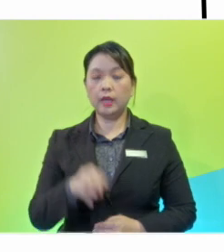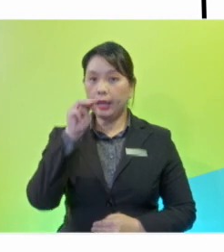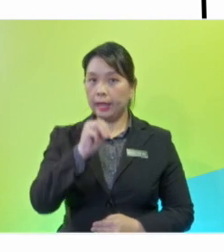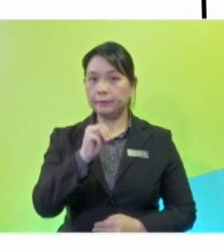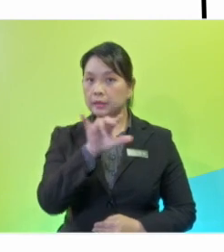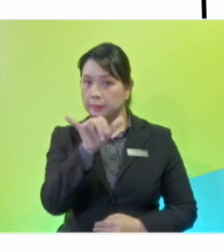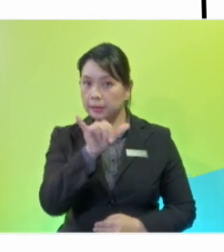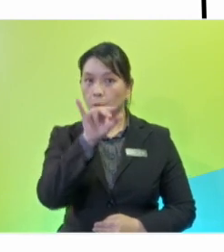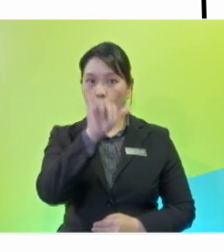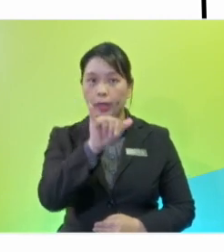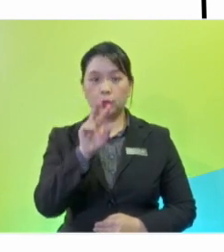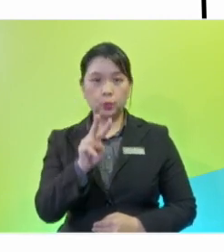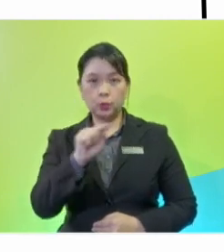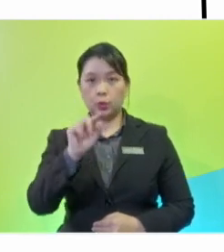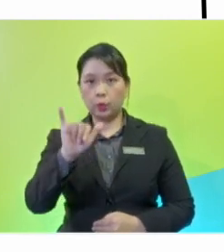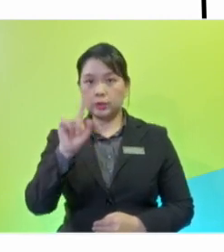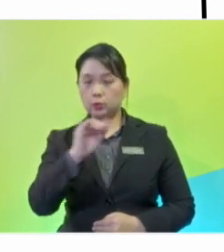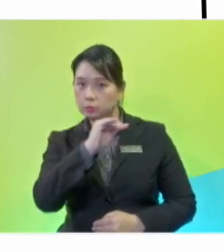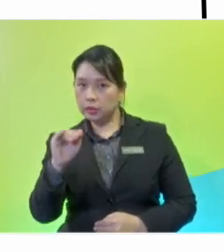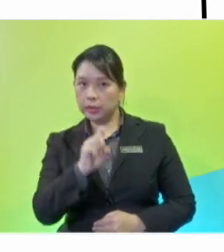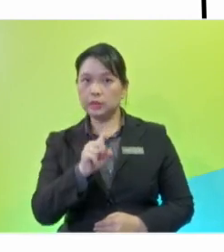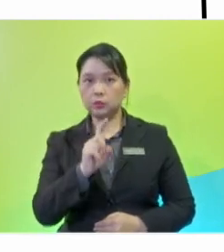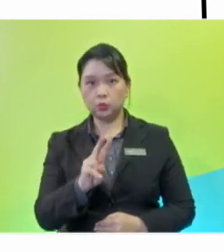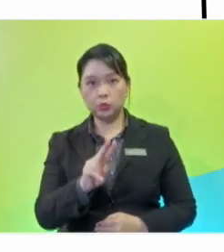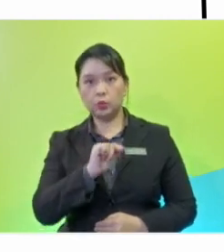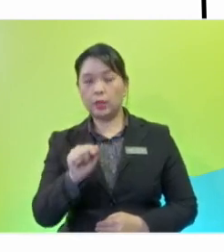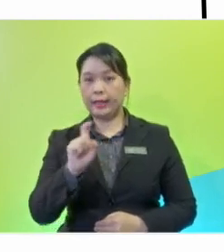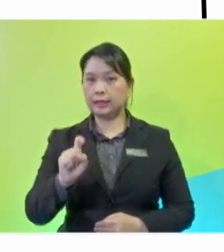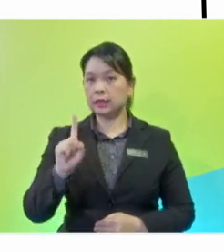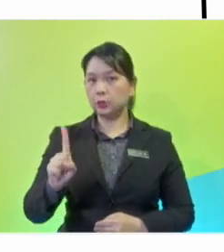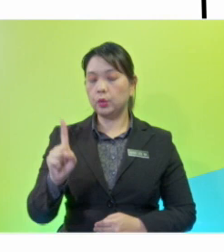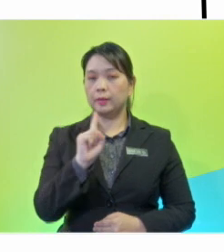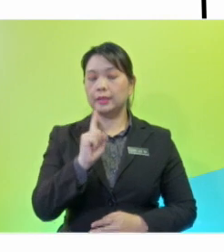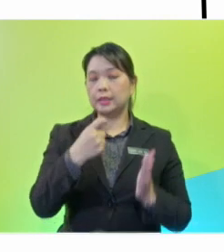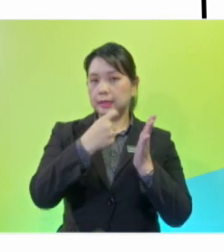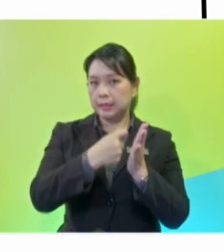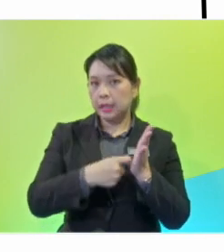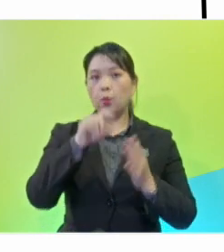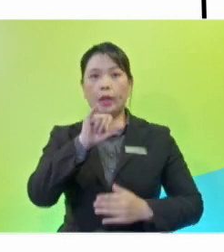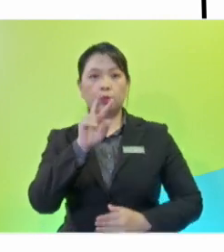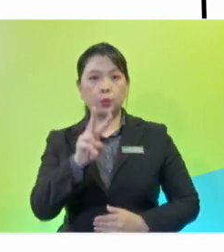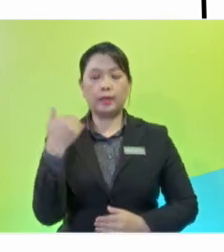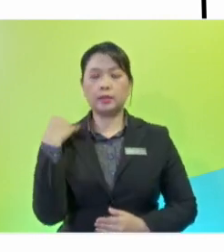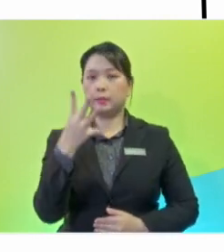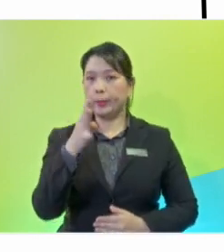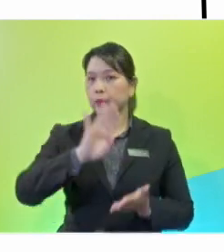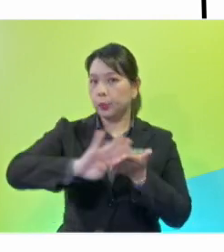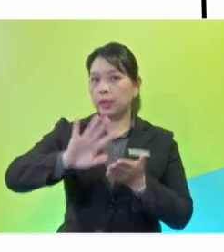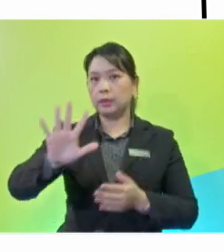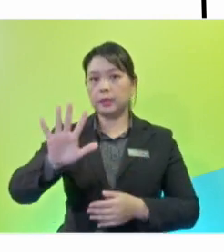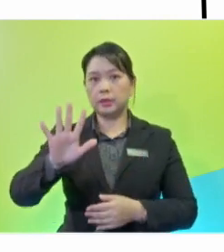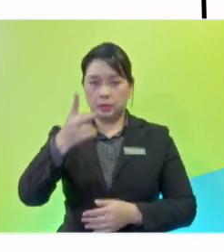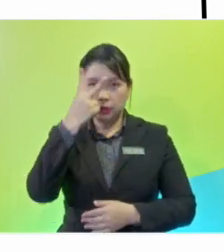= 1 bagi X2 tolak X1 di mana nilai Y2 kita adalah 14.5 Oke